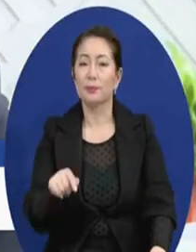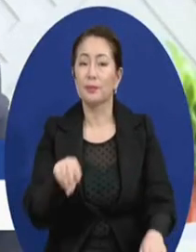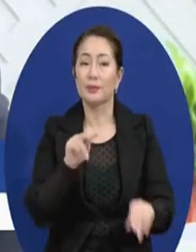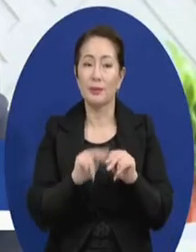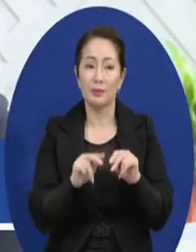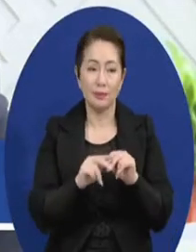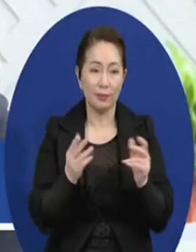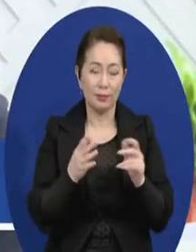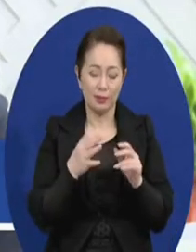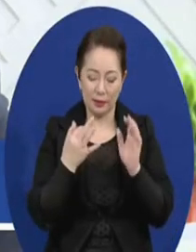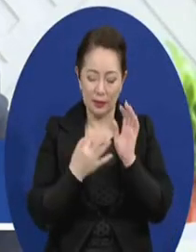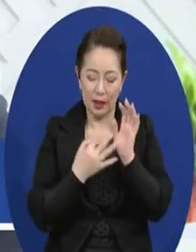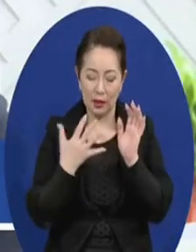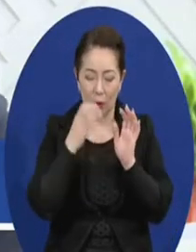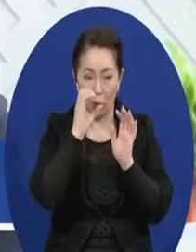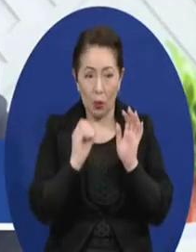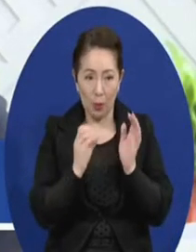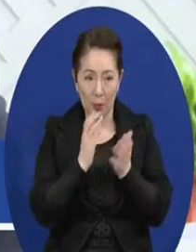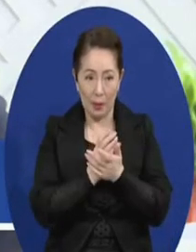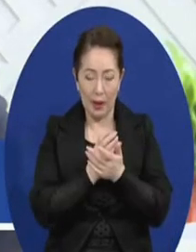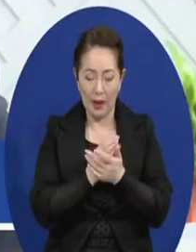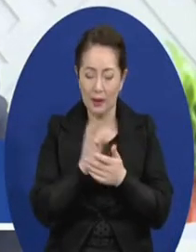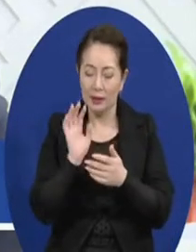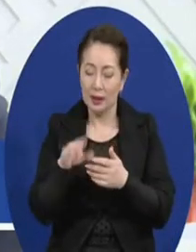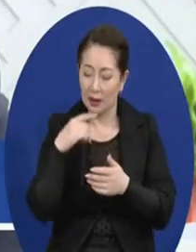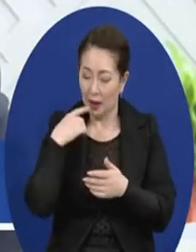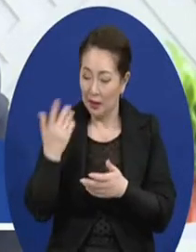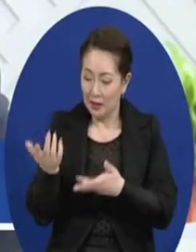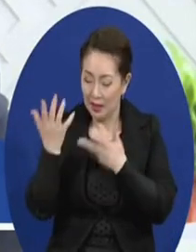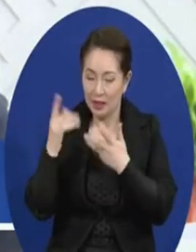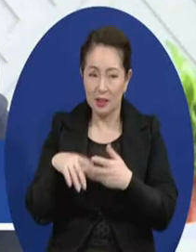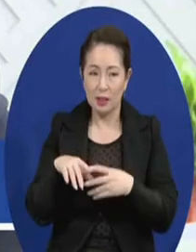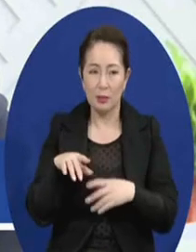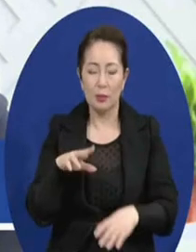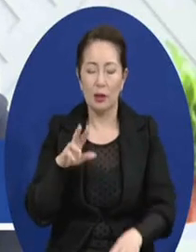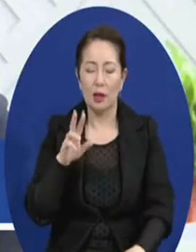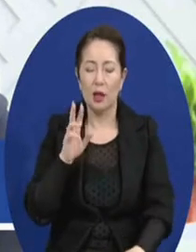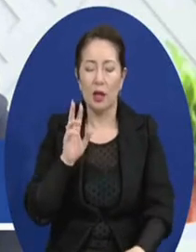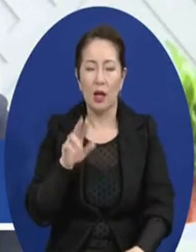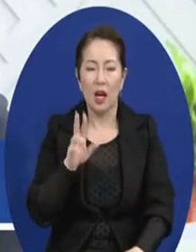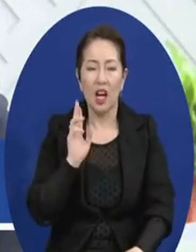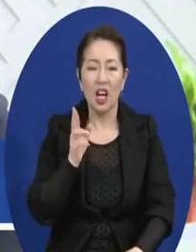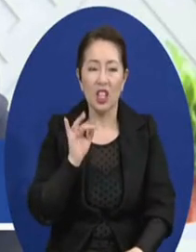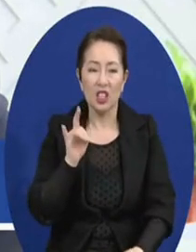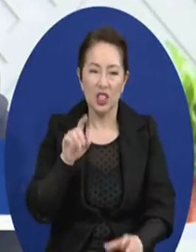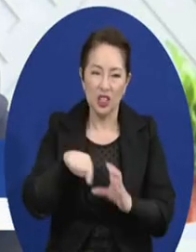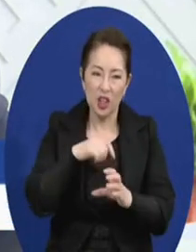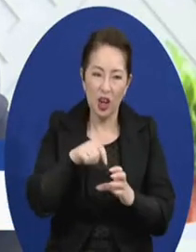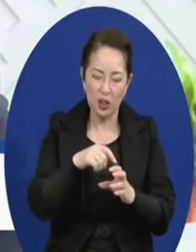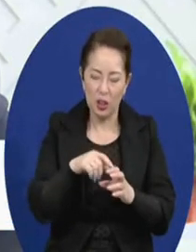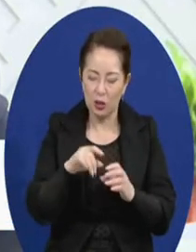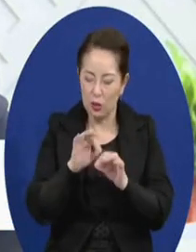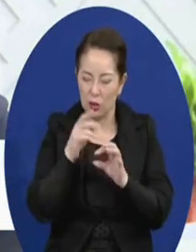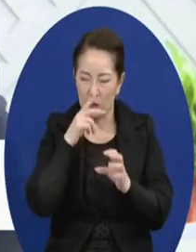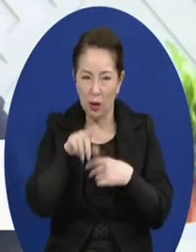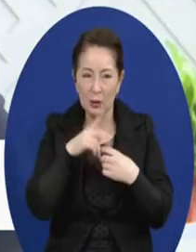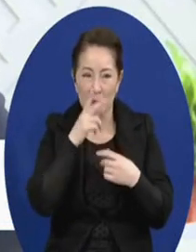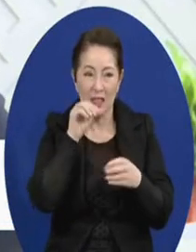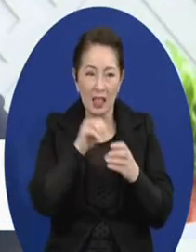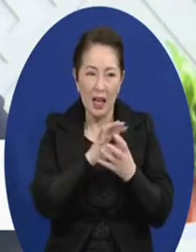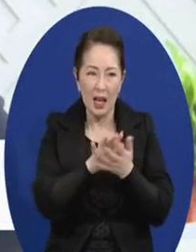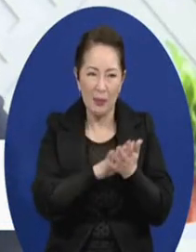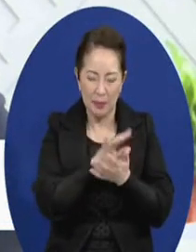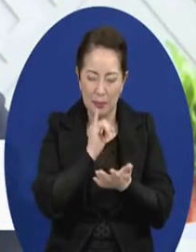бол одоо нэг 85 орчим хувьтай байна. За саяны таны ярьдаг керосин хөлдөг өөр бас юм уу талдаг гэдэг асуудлууд бол